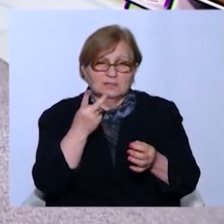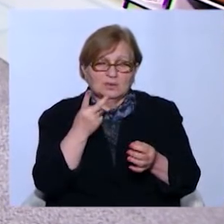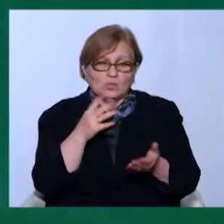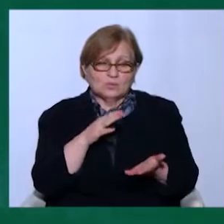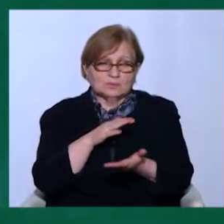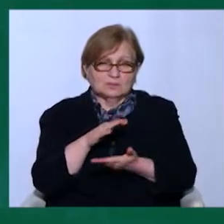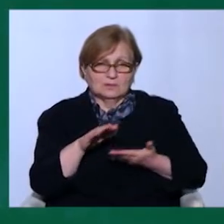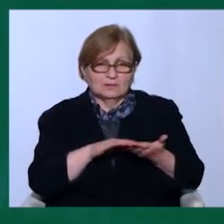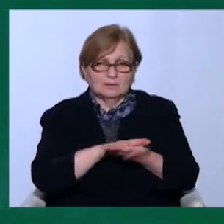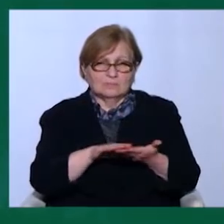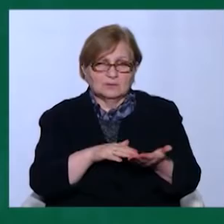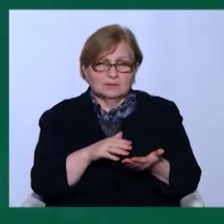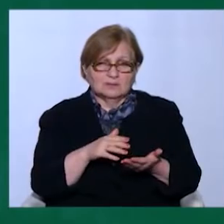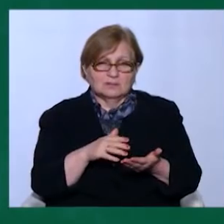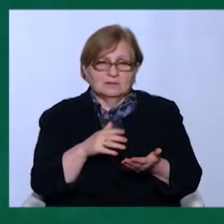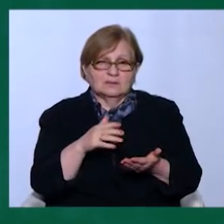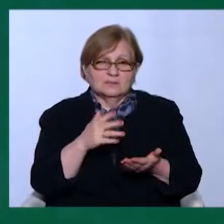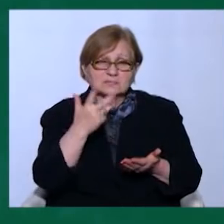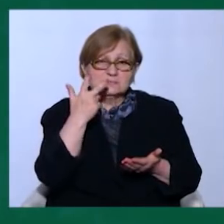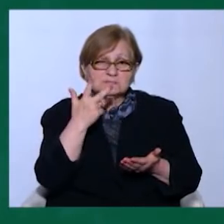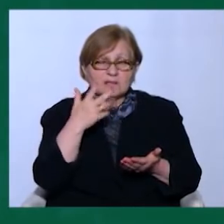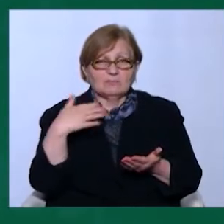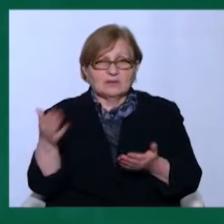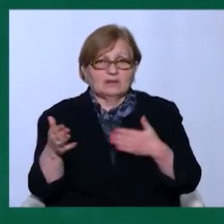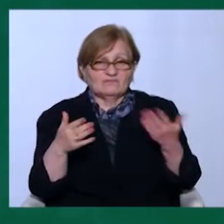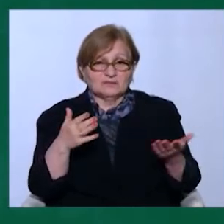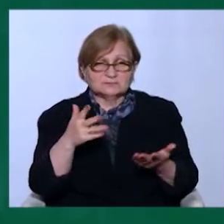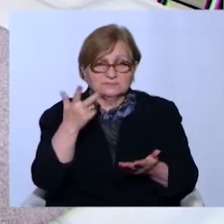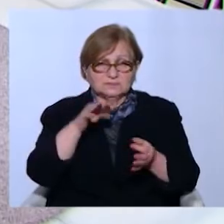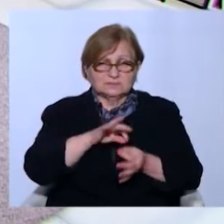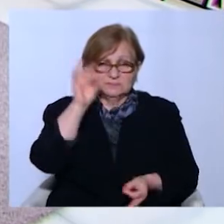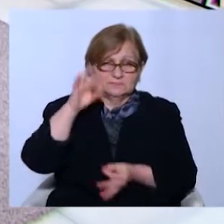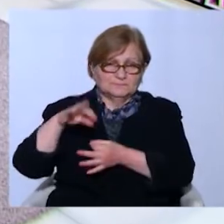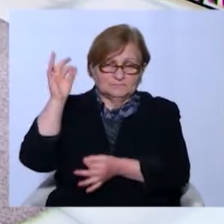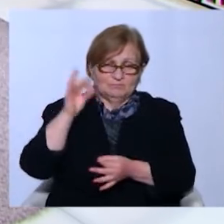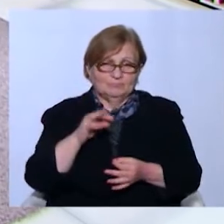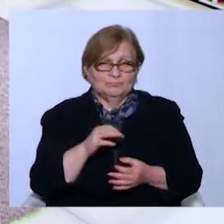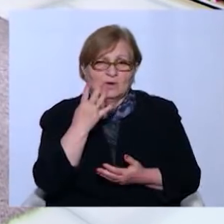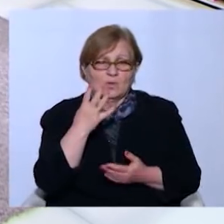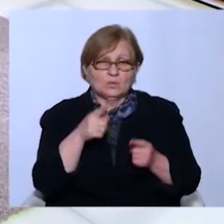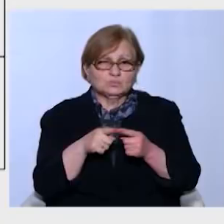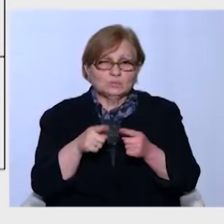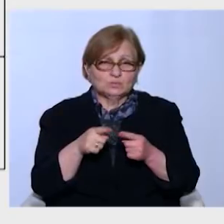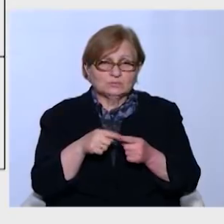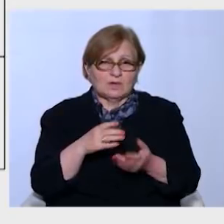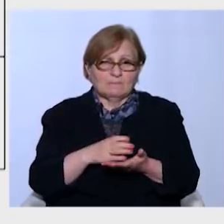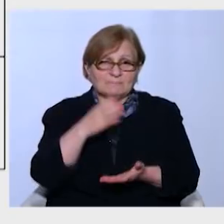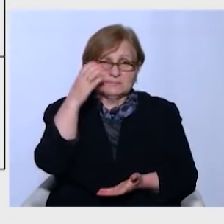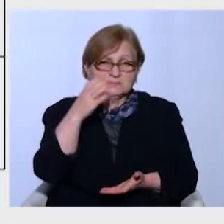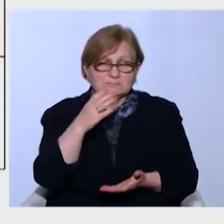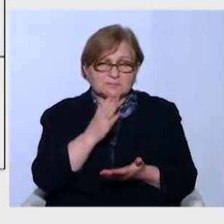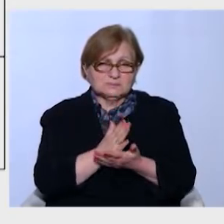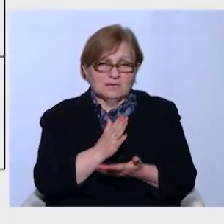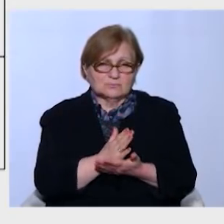ფუძე და 3 გვერდითი წახნაგი. ოთხკუთხა პრიზმას